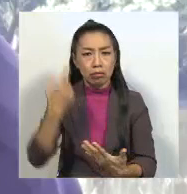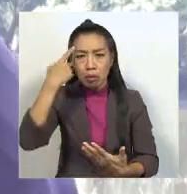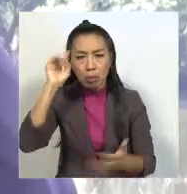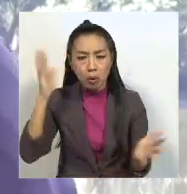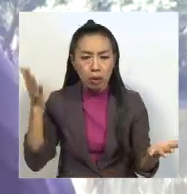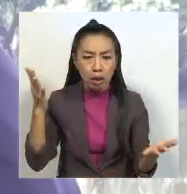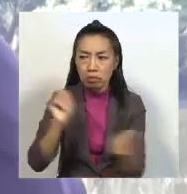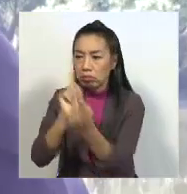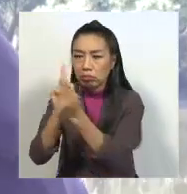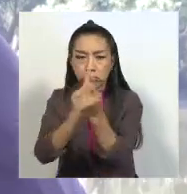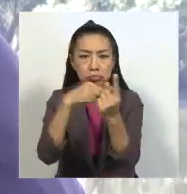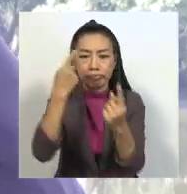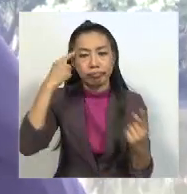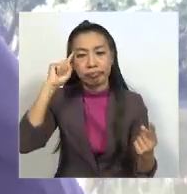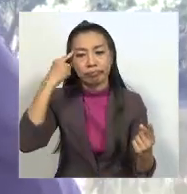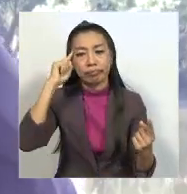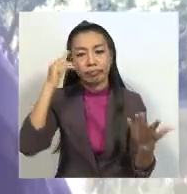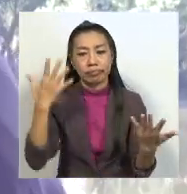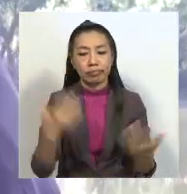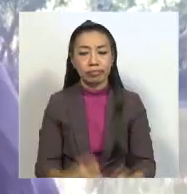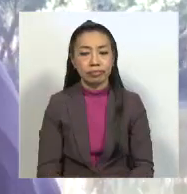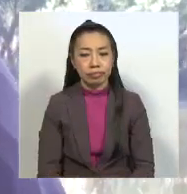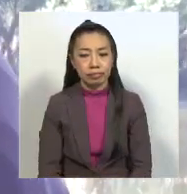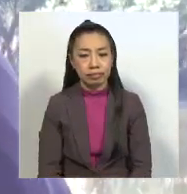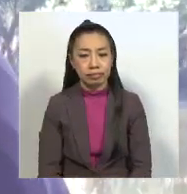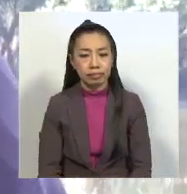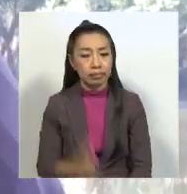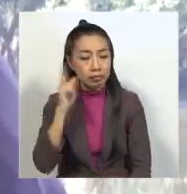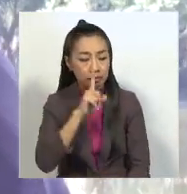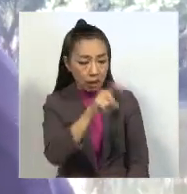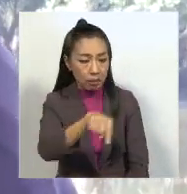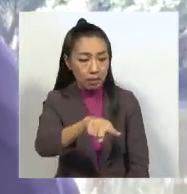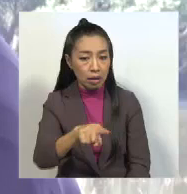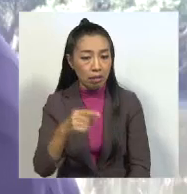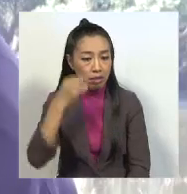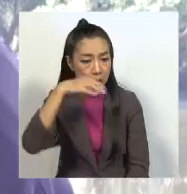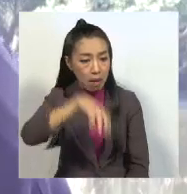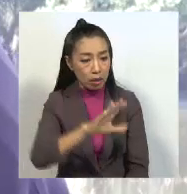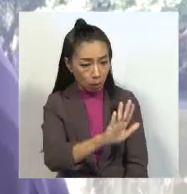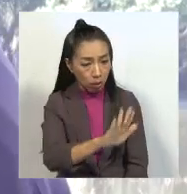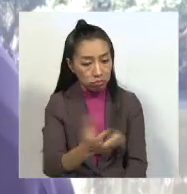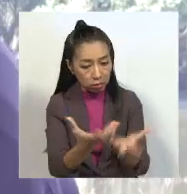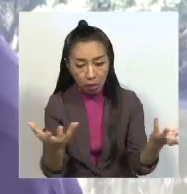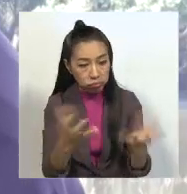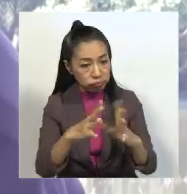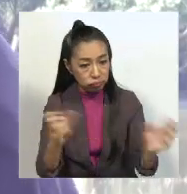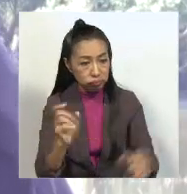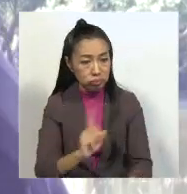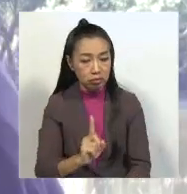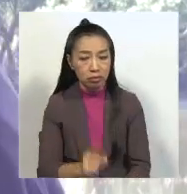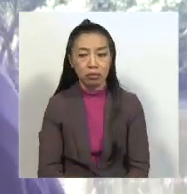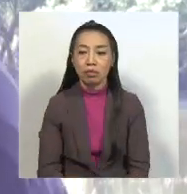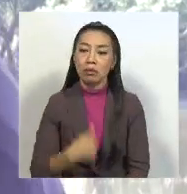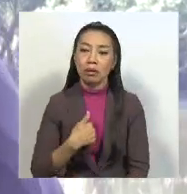าไสนะครับ แล้วพวกของในบ้านอย่างเงี้ยค่ะ ของในบ้านมันก็เ